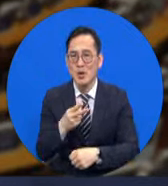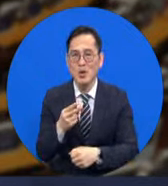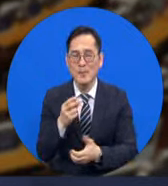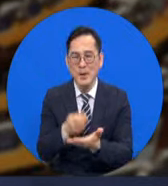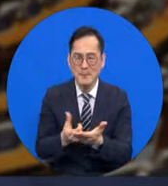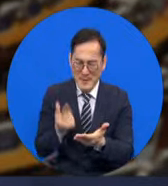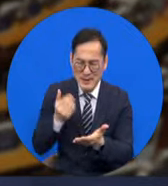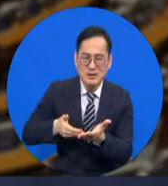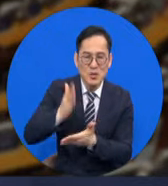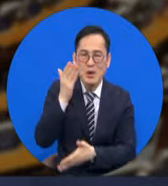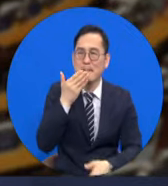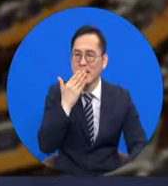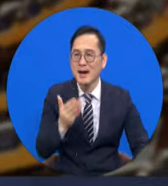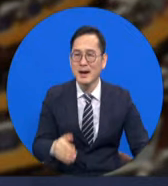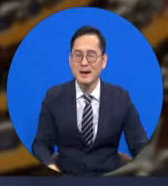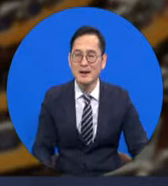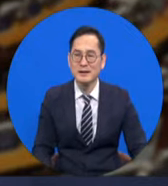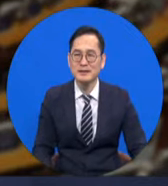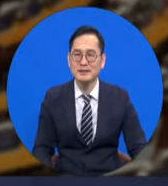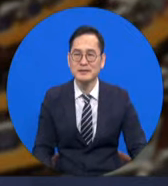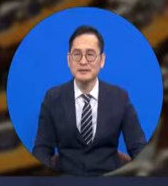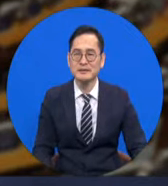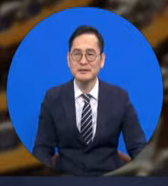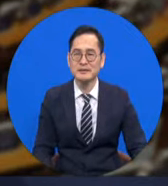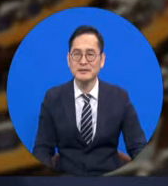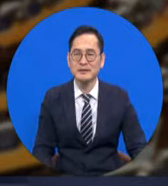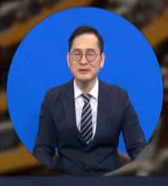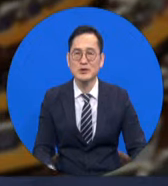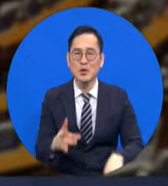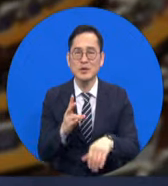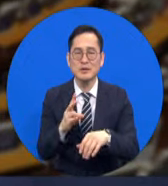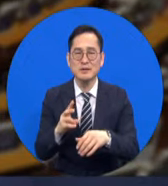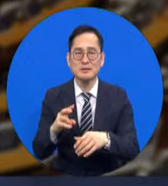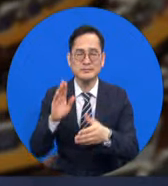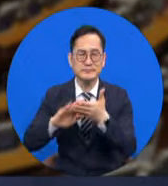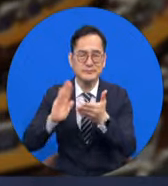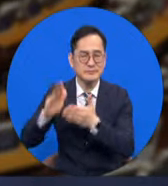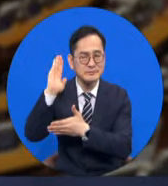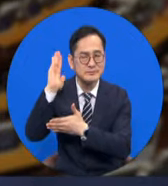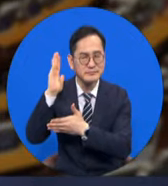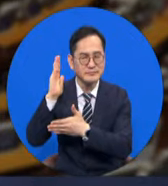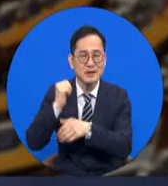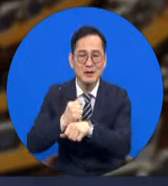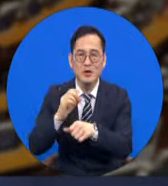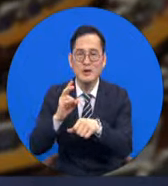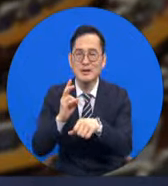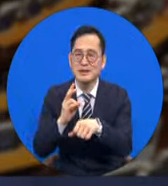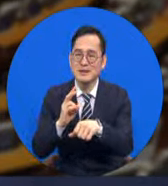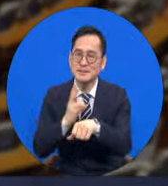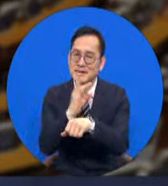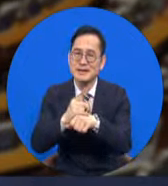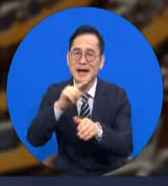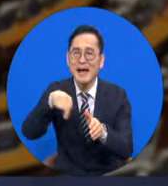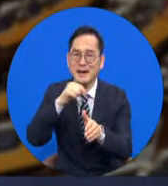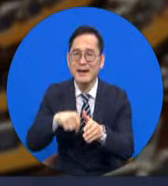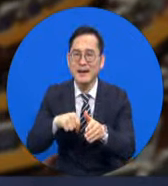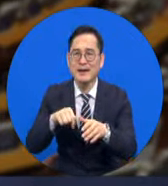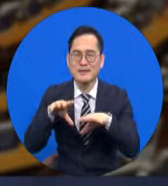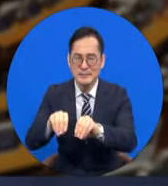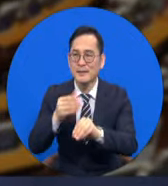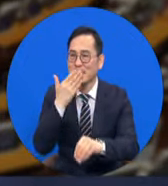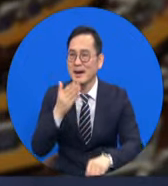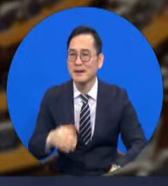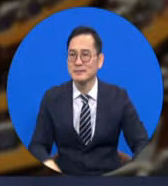위한 견제 국회의 견제 장치들이 사실상은 무용지물이 된다는 거죠. 151석 이상 과반을 차지하게